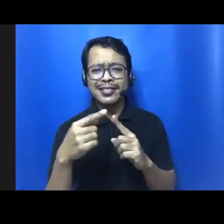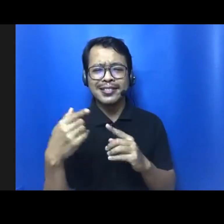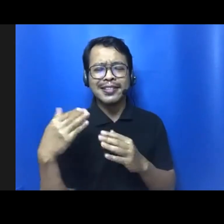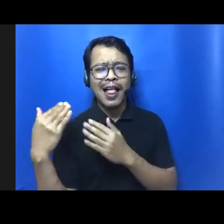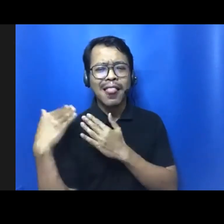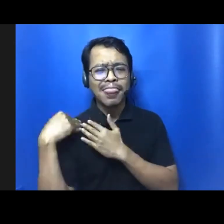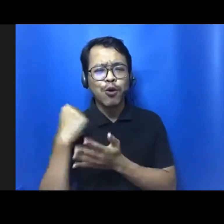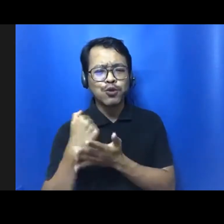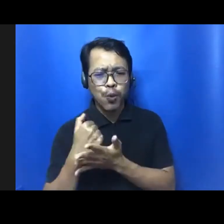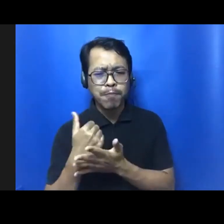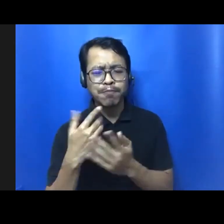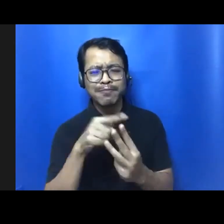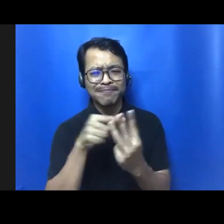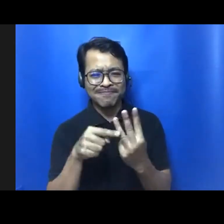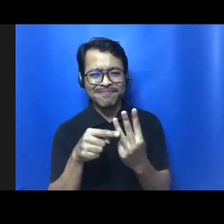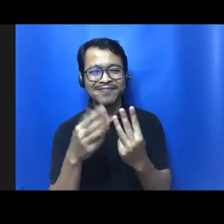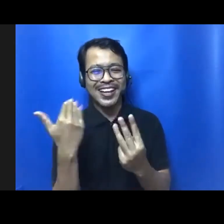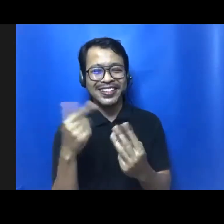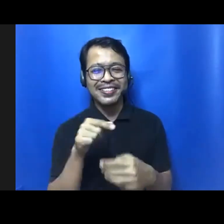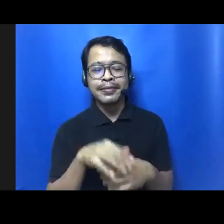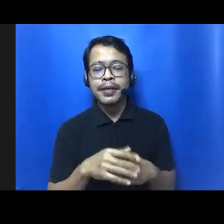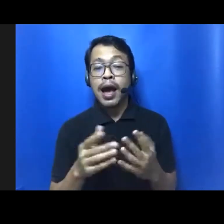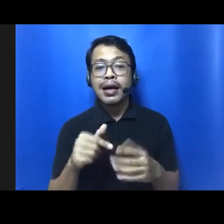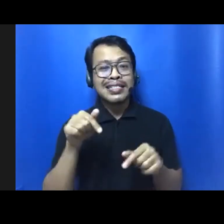terkait dengan saat ini adalah pelatihan